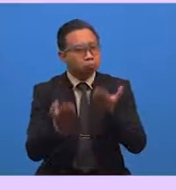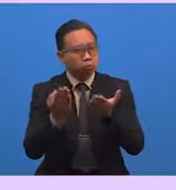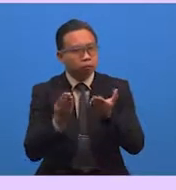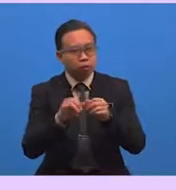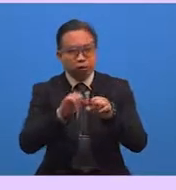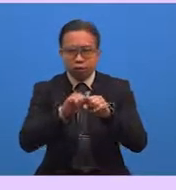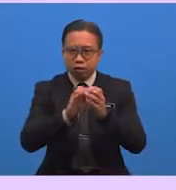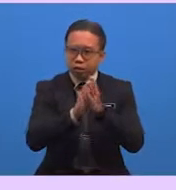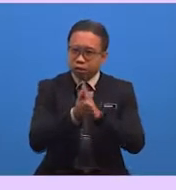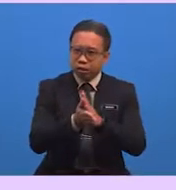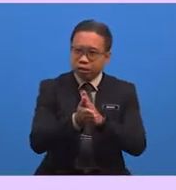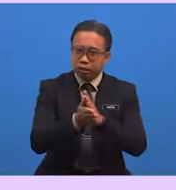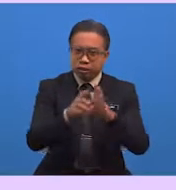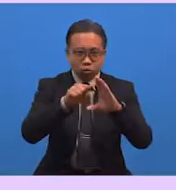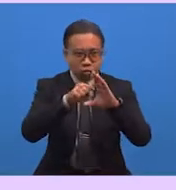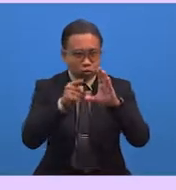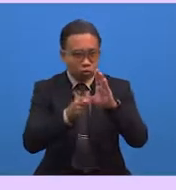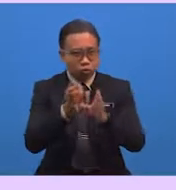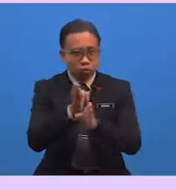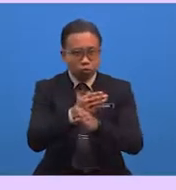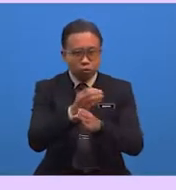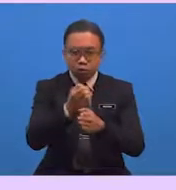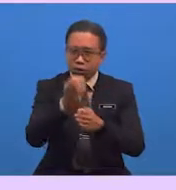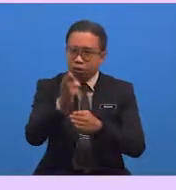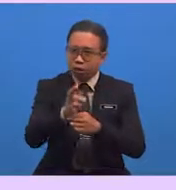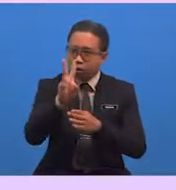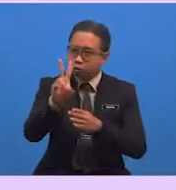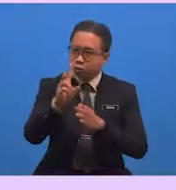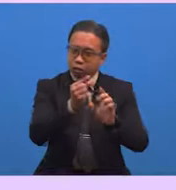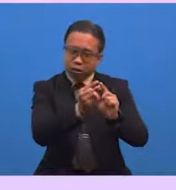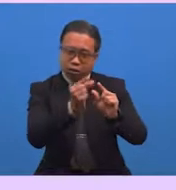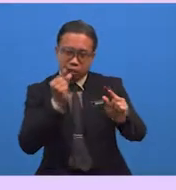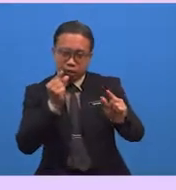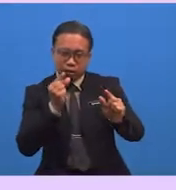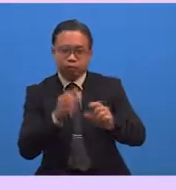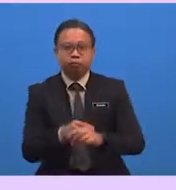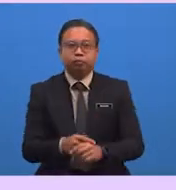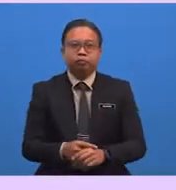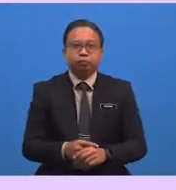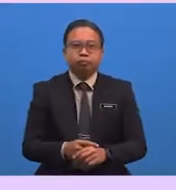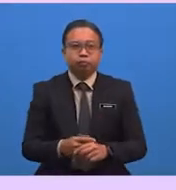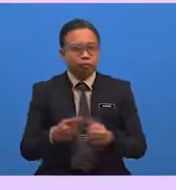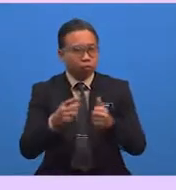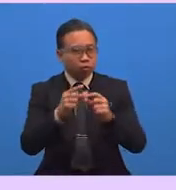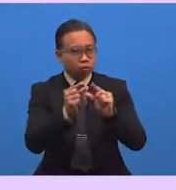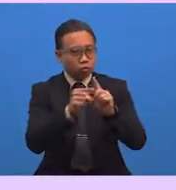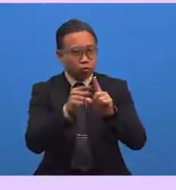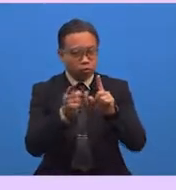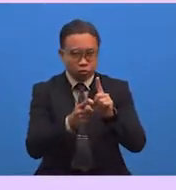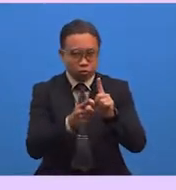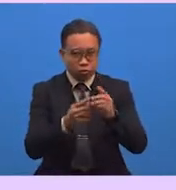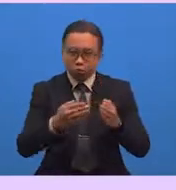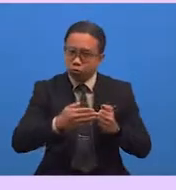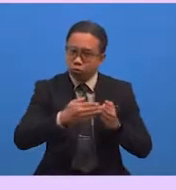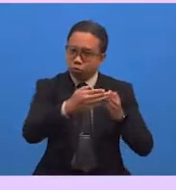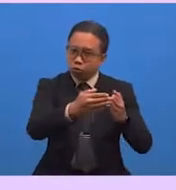kepada sudut-sudut yang terbentuk di antara dua garis yang bersilang itu? Pertama, sudut bertentangan bucu,